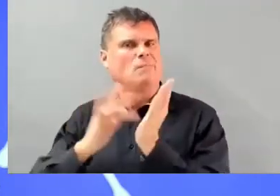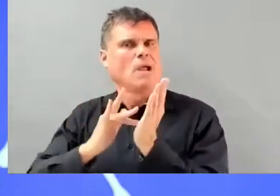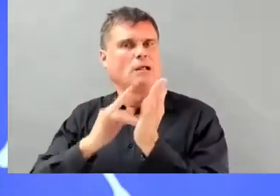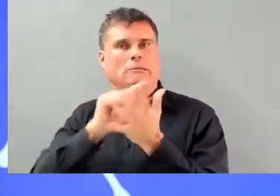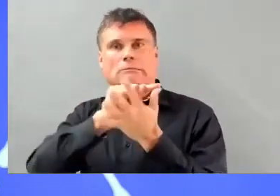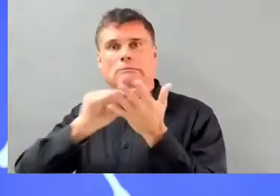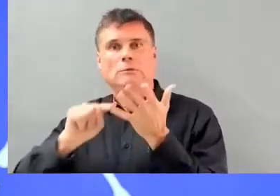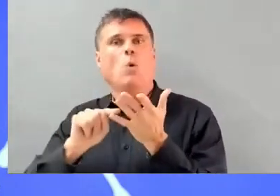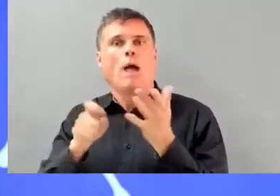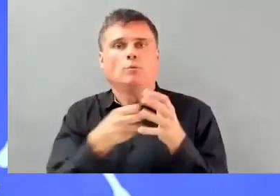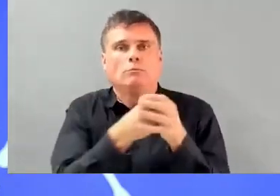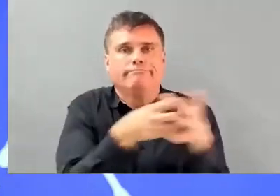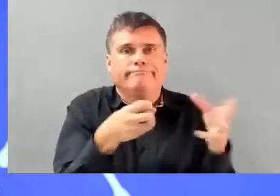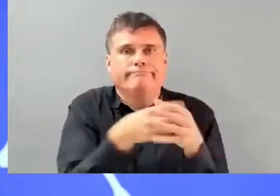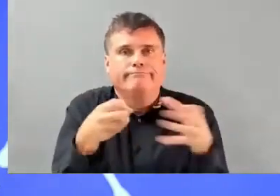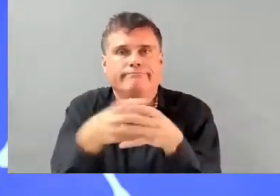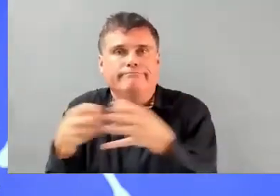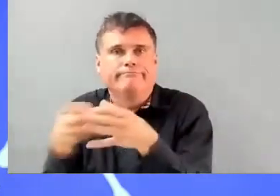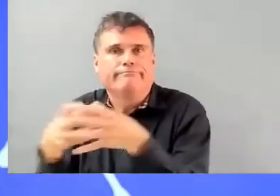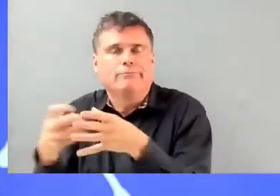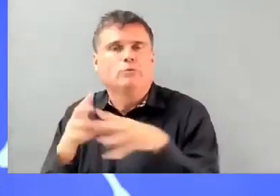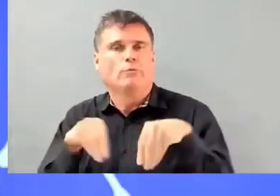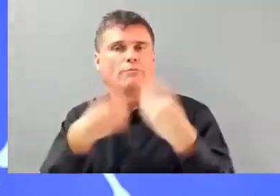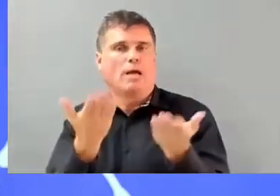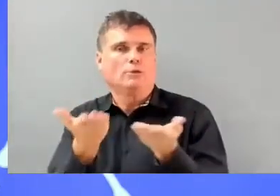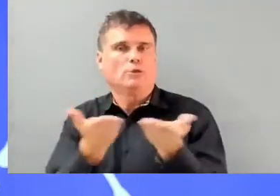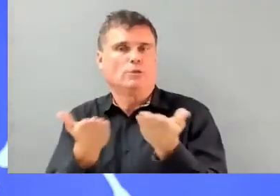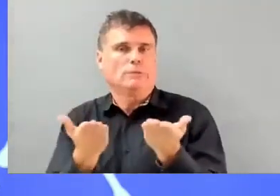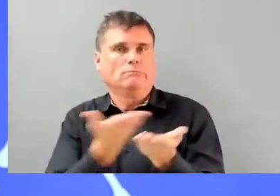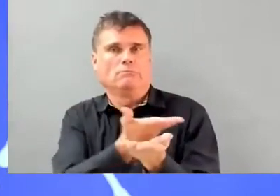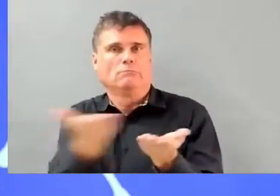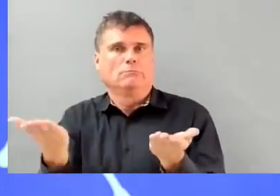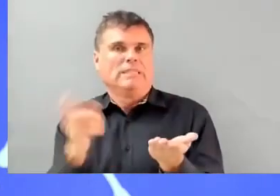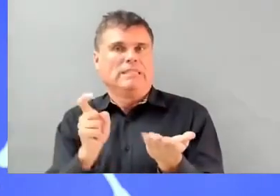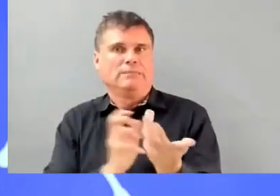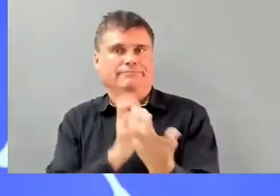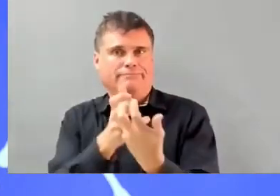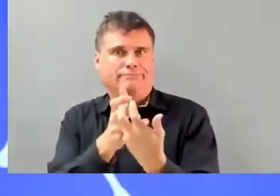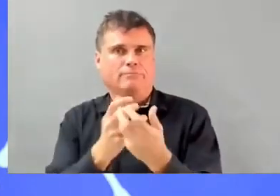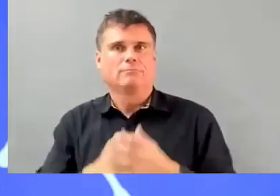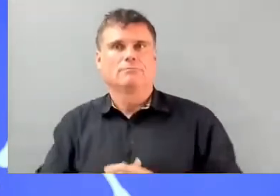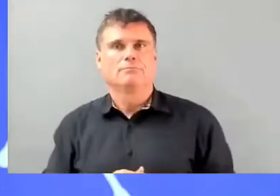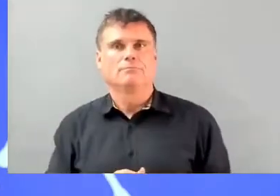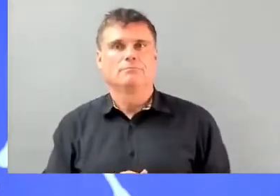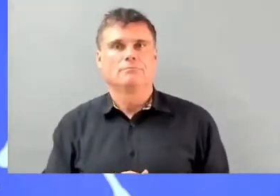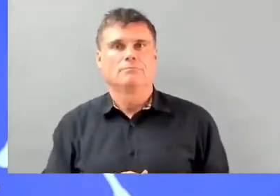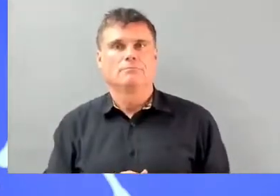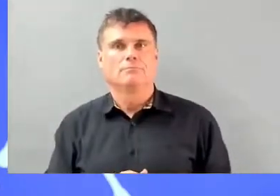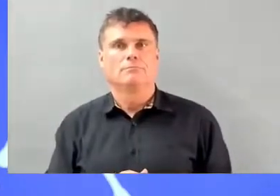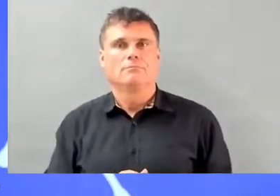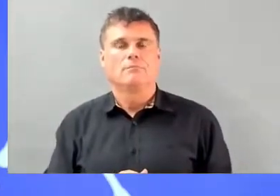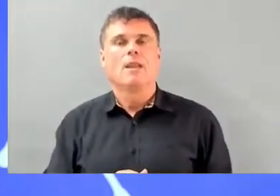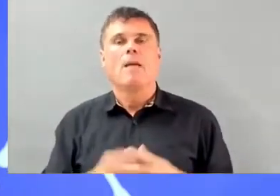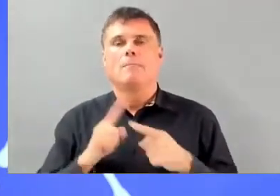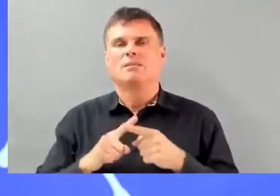continue. Nous avons un Health Human Resources Plan qui a 75 éléments, 75 actions.